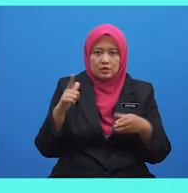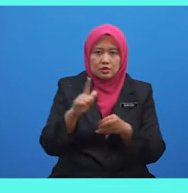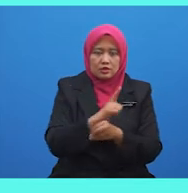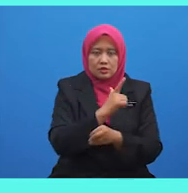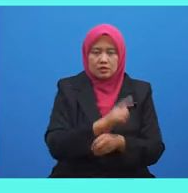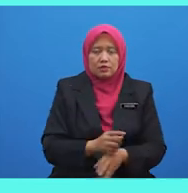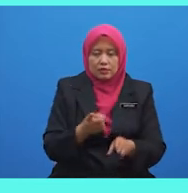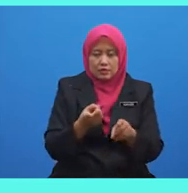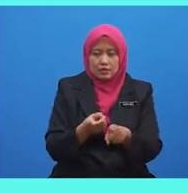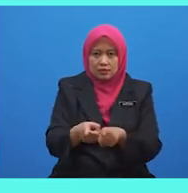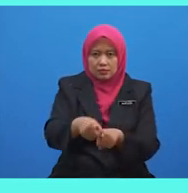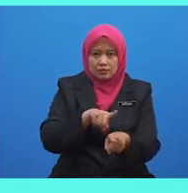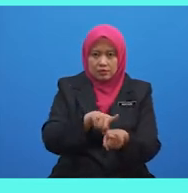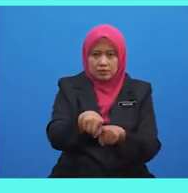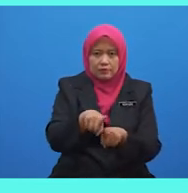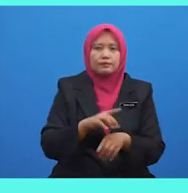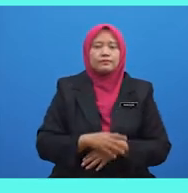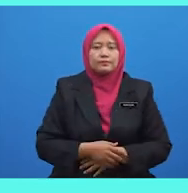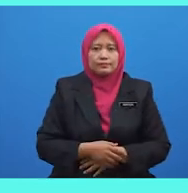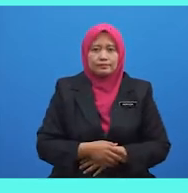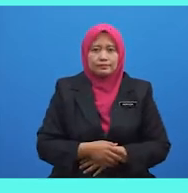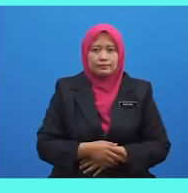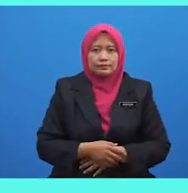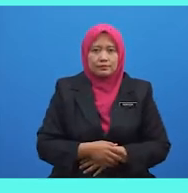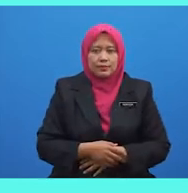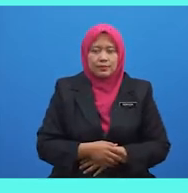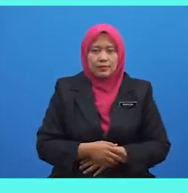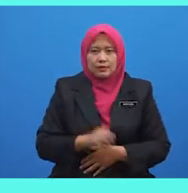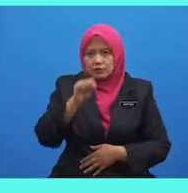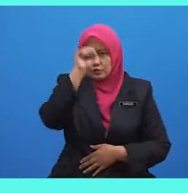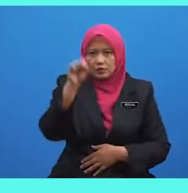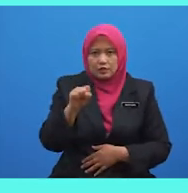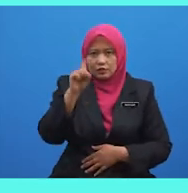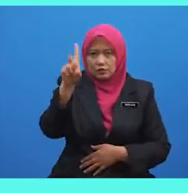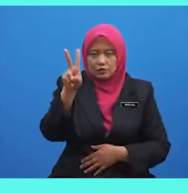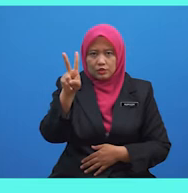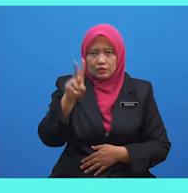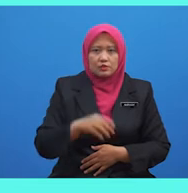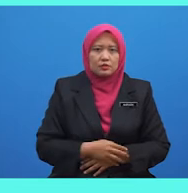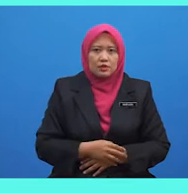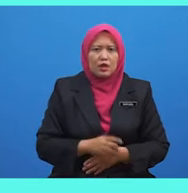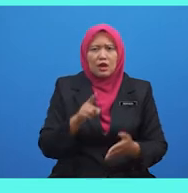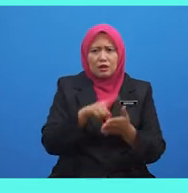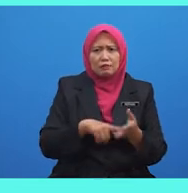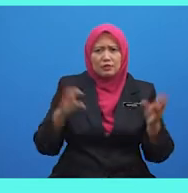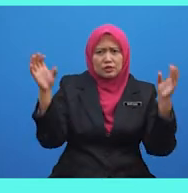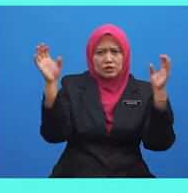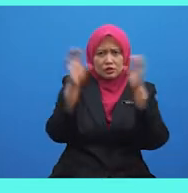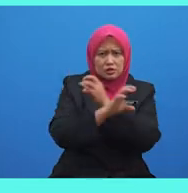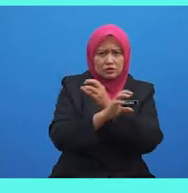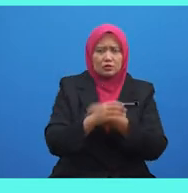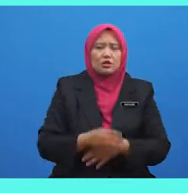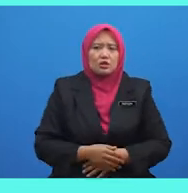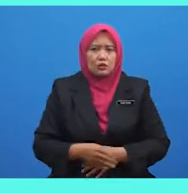meriam. Latihan seterusnya ialah nyatakan cabaran-cabaran yang dihadapi oleh